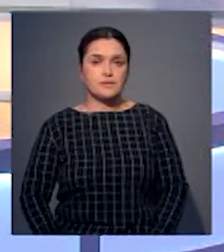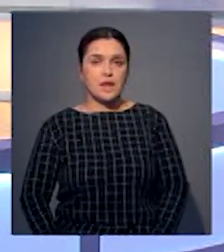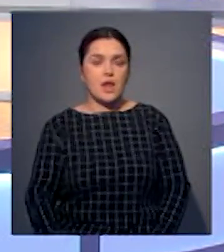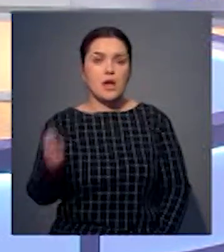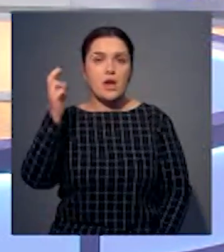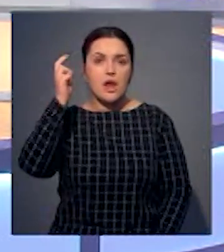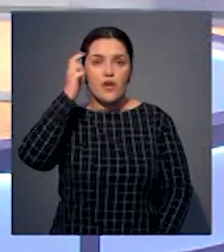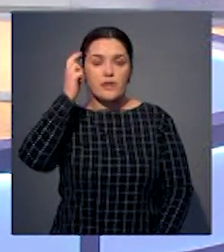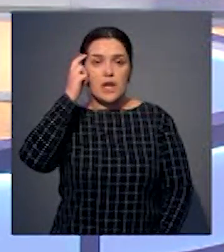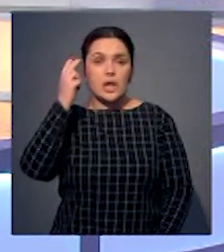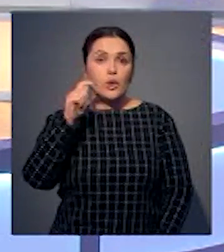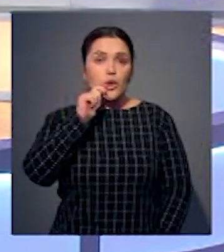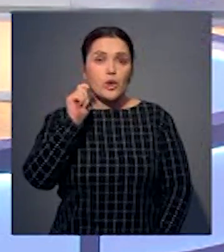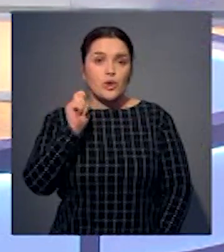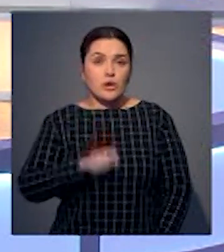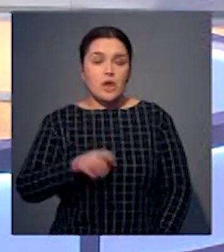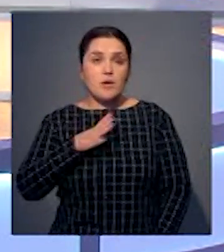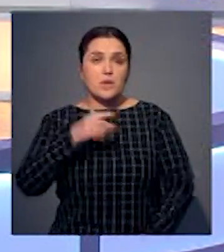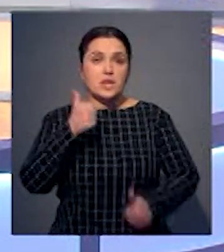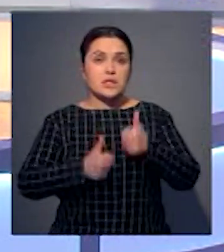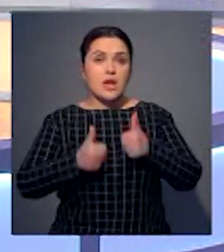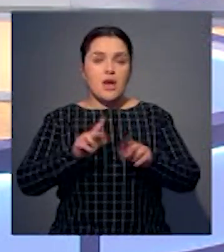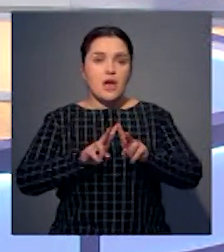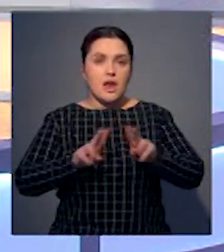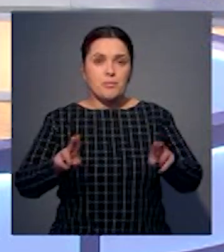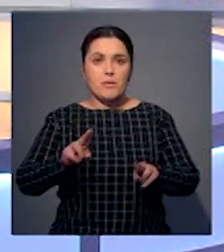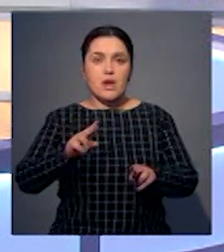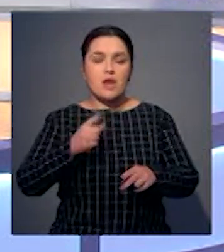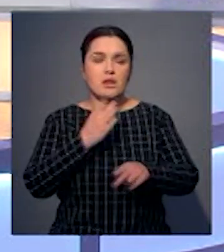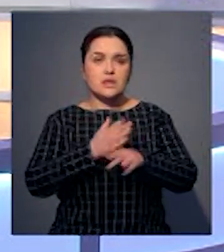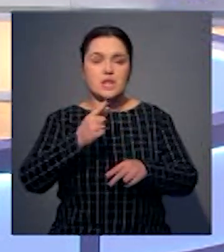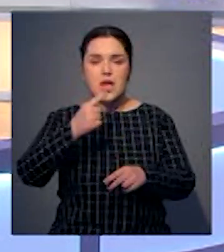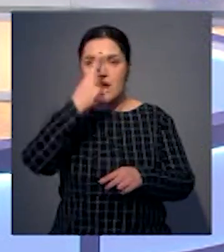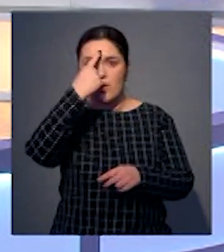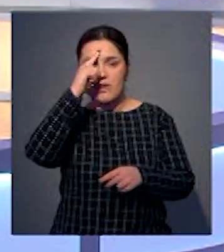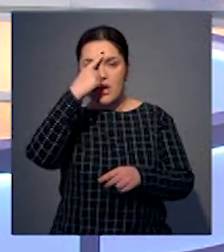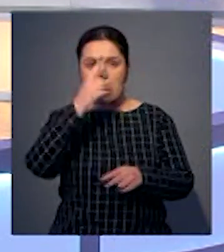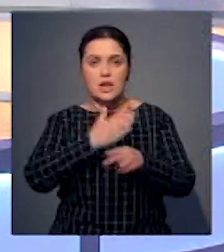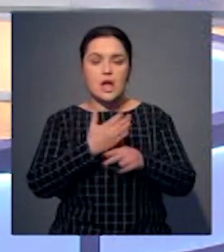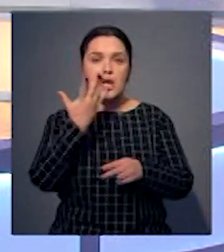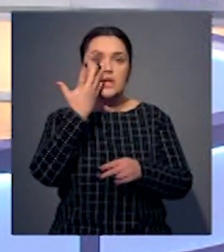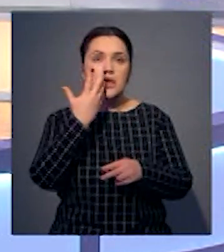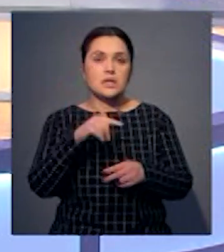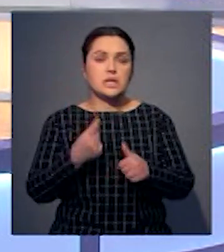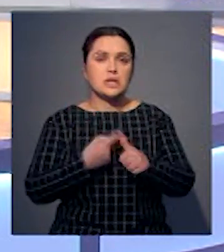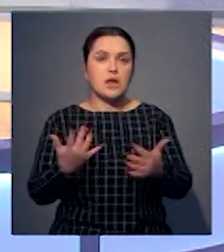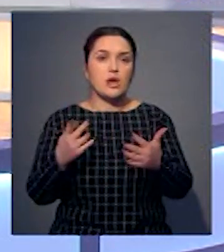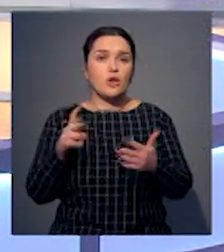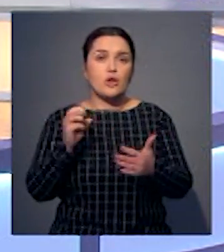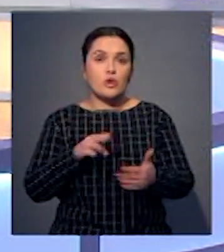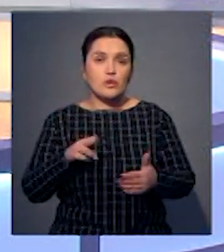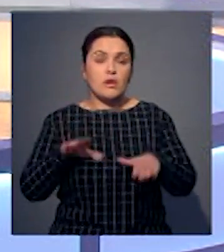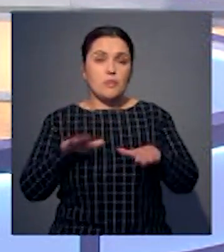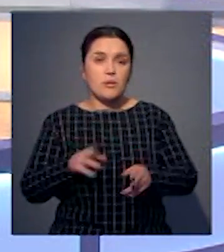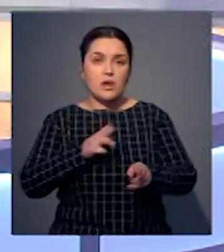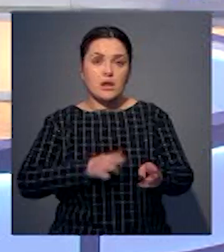А в Киеве впервые провели фестиваль красок, аналог индийского праздника Холи. Назвали его «Яркий лед». Местом встречи для участников стал